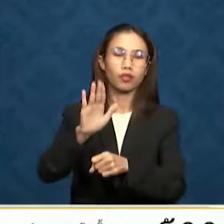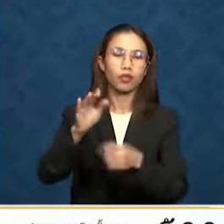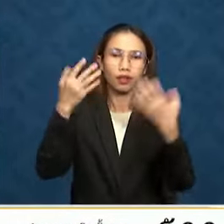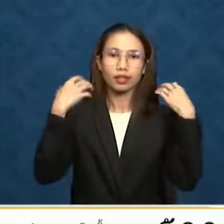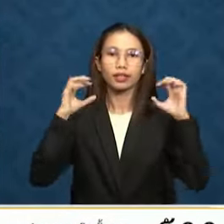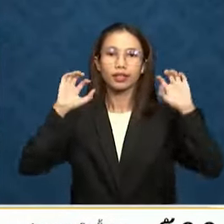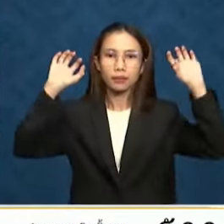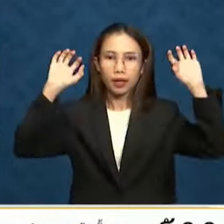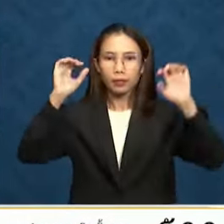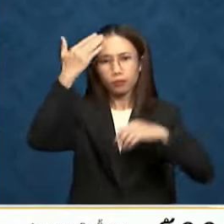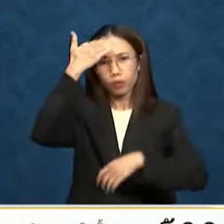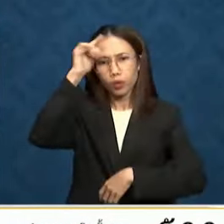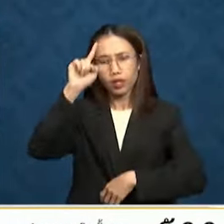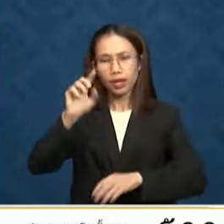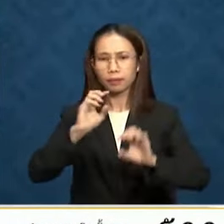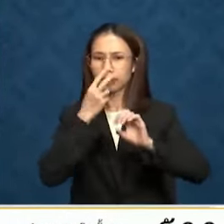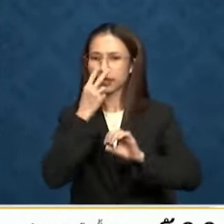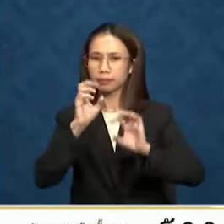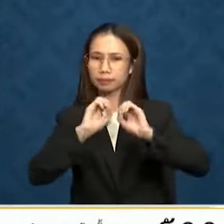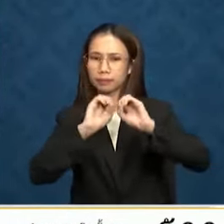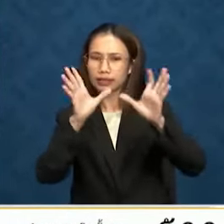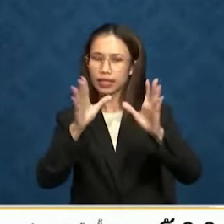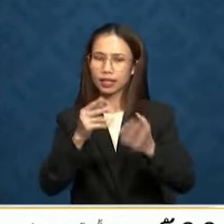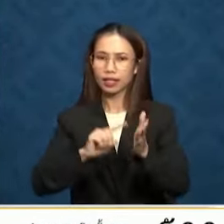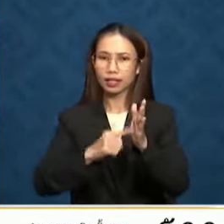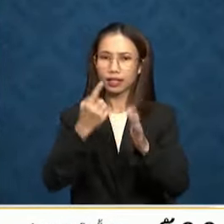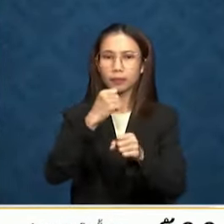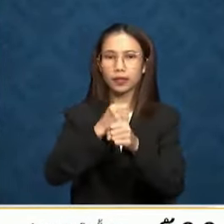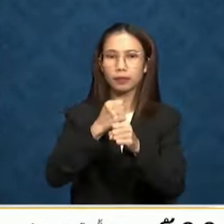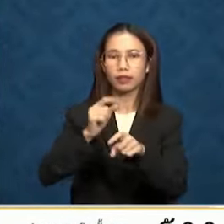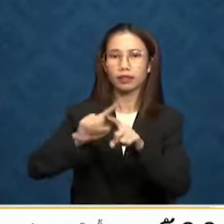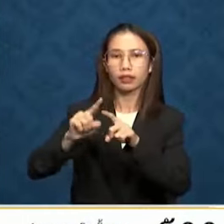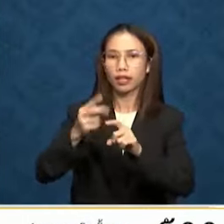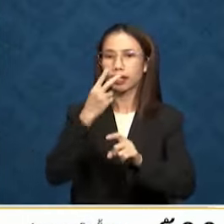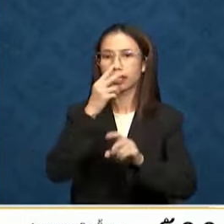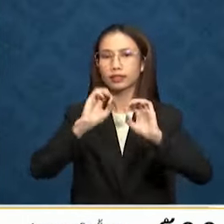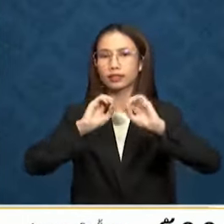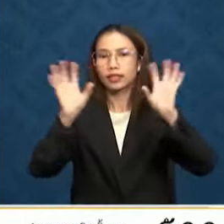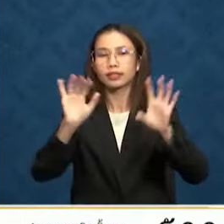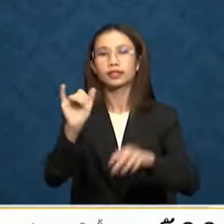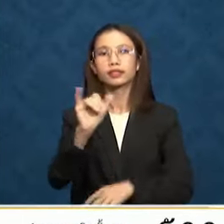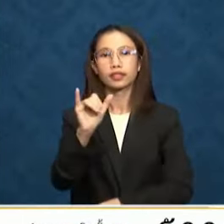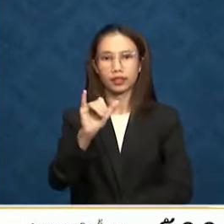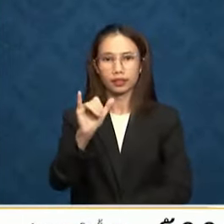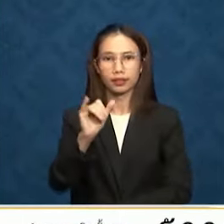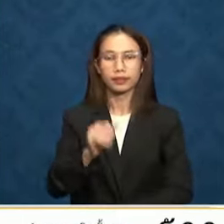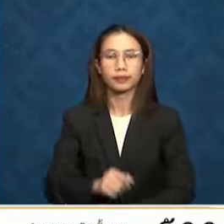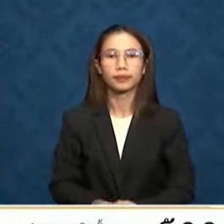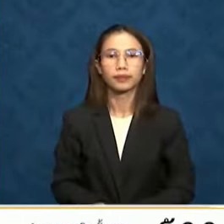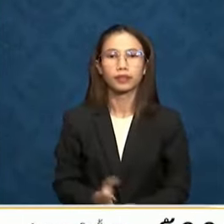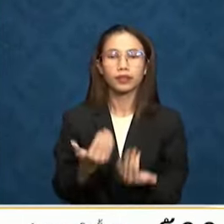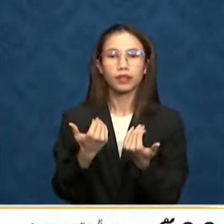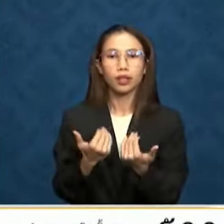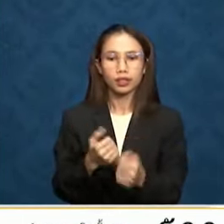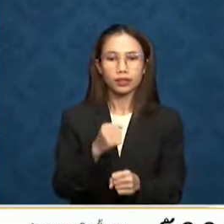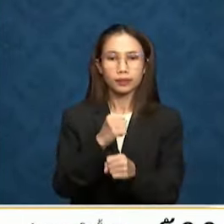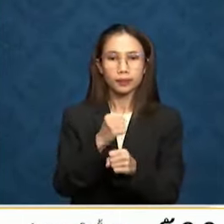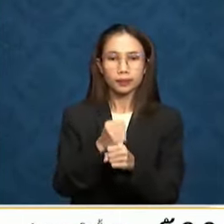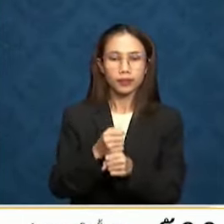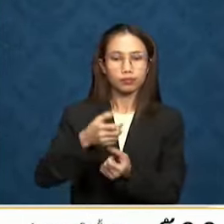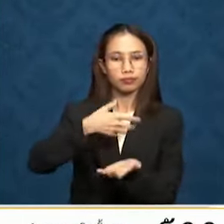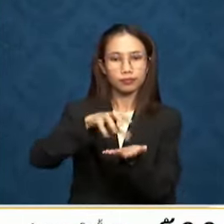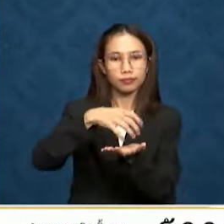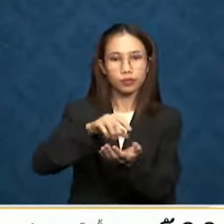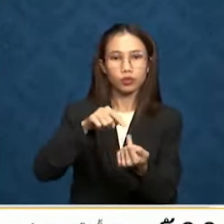ก็เพราะว่ามันไม่มีความชัดเจนตั้งแต่เริ่มกระบวนการค่ะท่านประธานในส่วนนี้เนี่ยนะคะเพื่อให้การแถลงมอบ